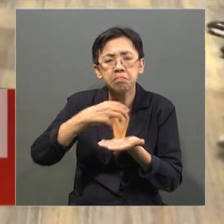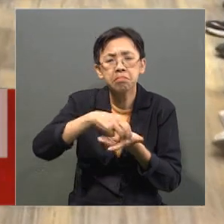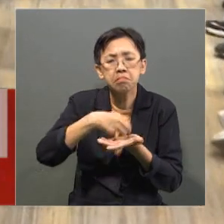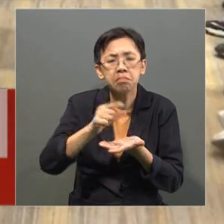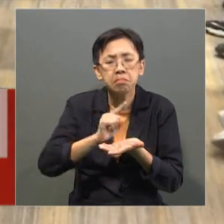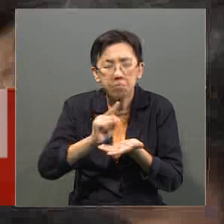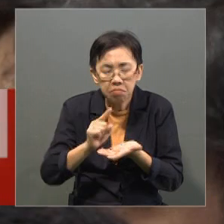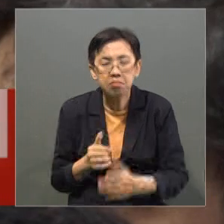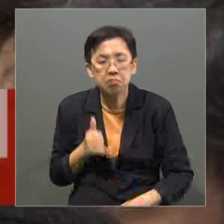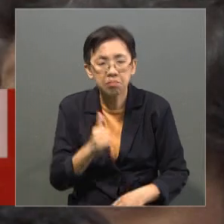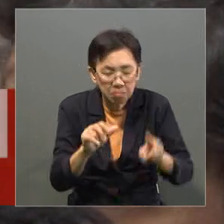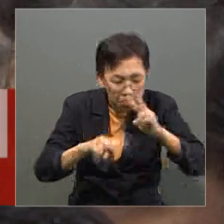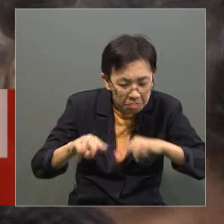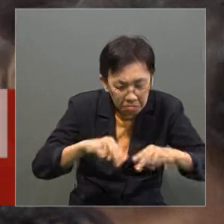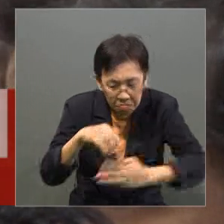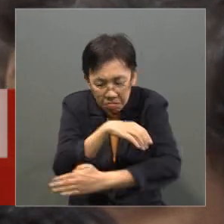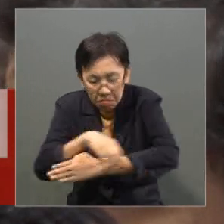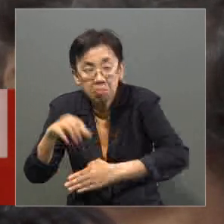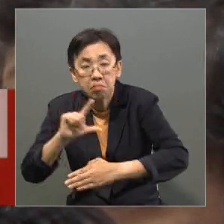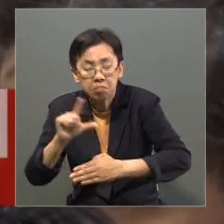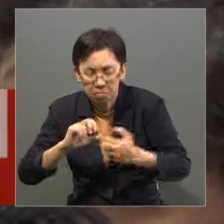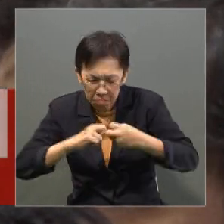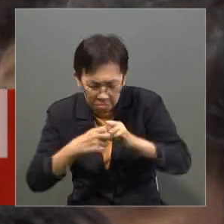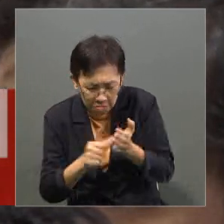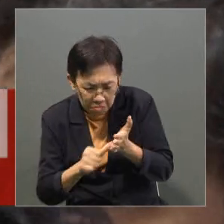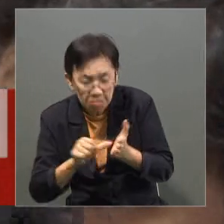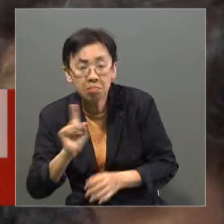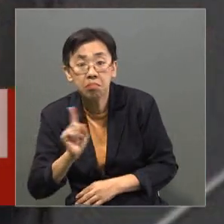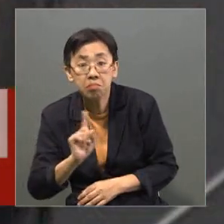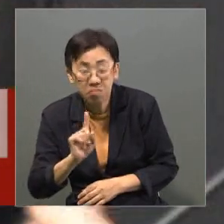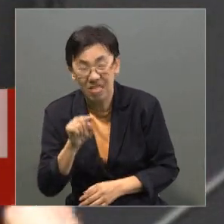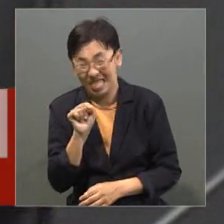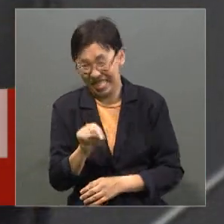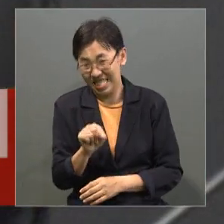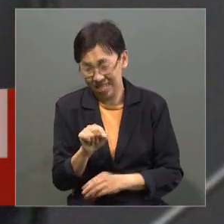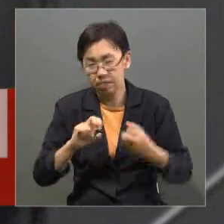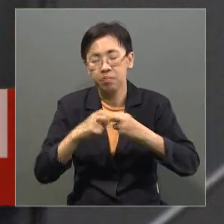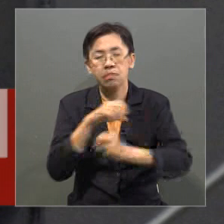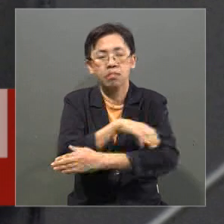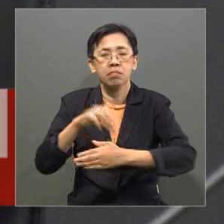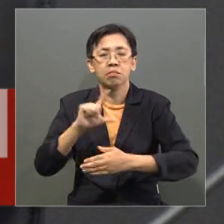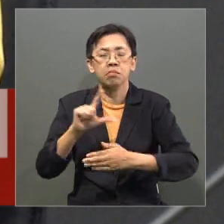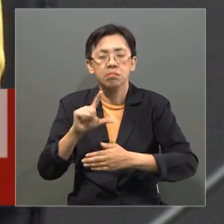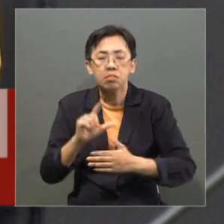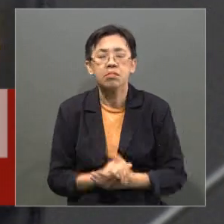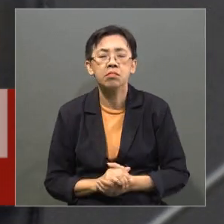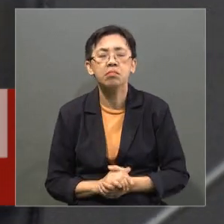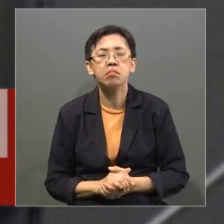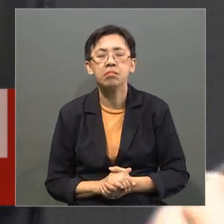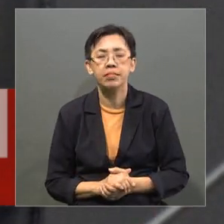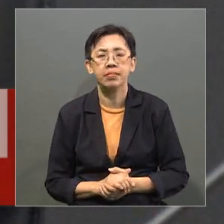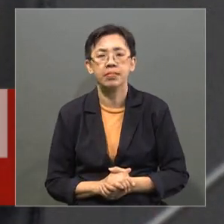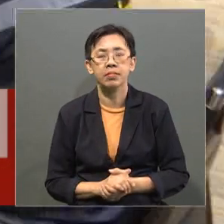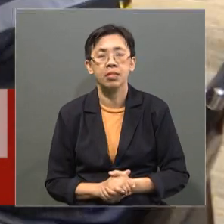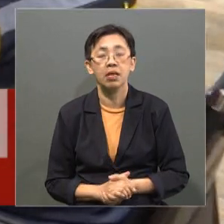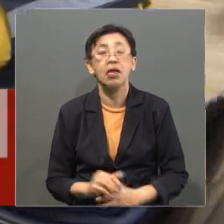จากที่ท่านได้ลงพื้นที่ไปตรวจสอบและติดตามการแก้ไขปัญหากรณีที่เกิดเหตุดังกล่าวขึ้นนะครับโดยได้บอกรายละเอียดนะครับบอกว่า